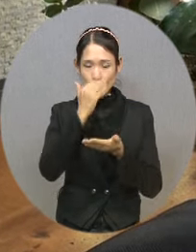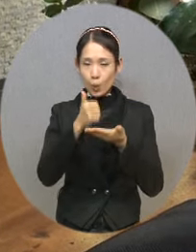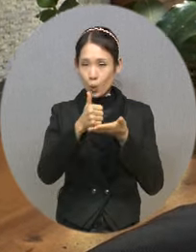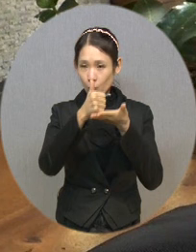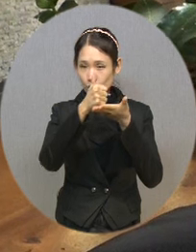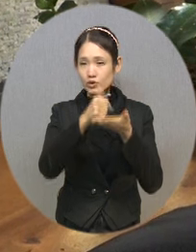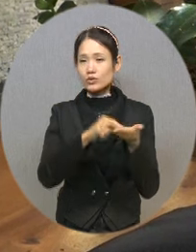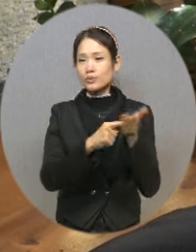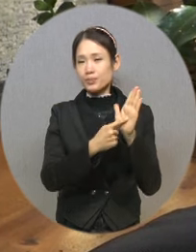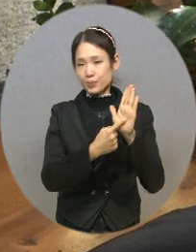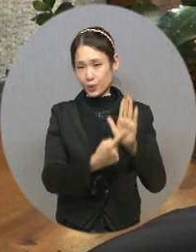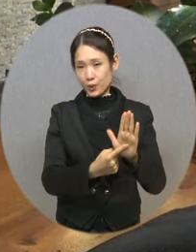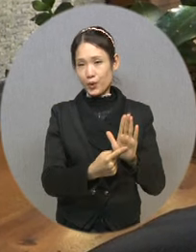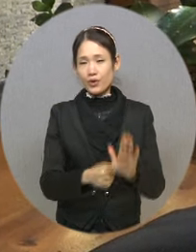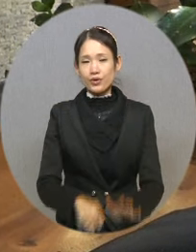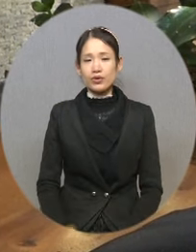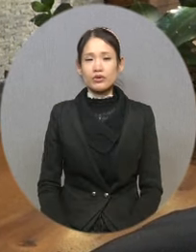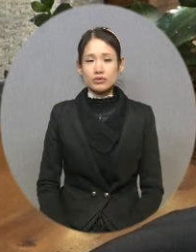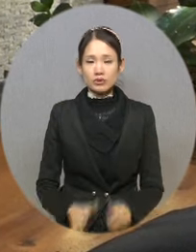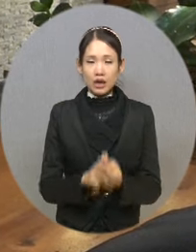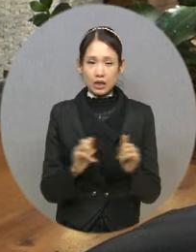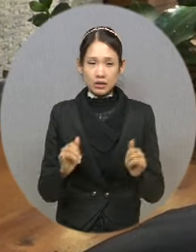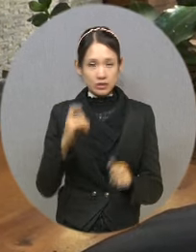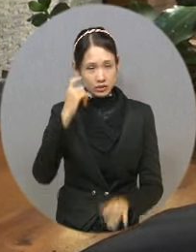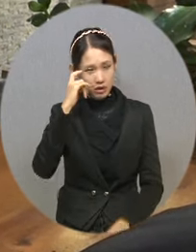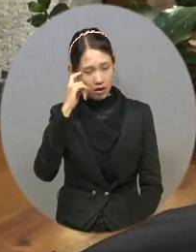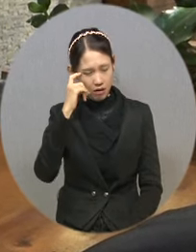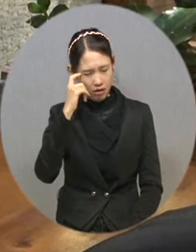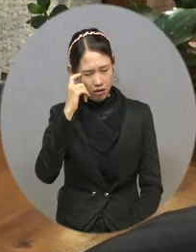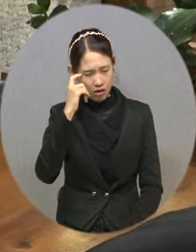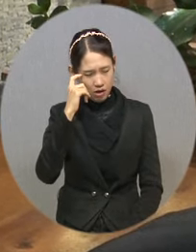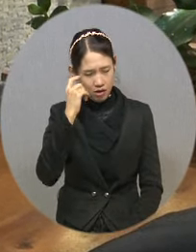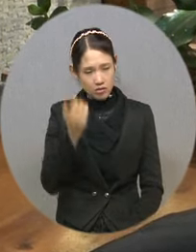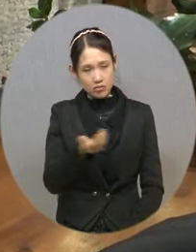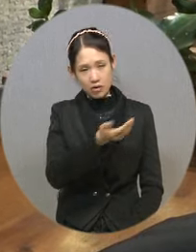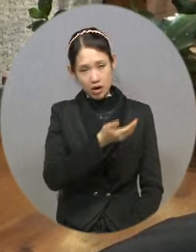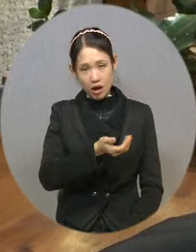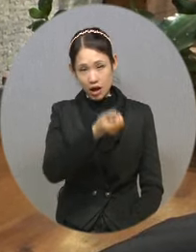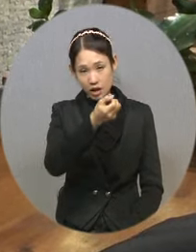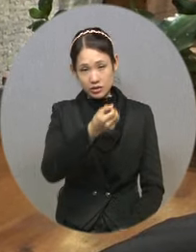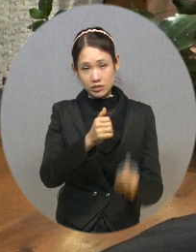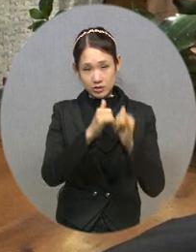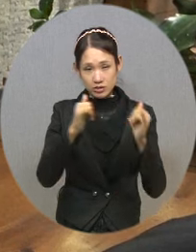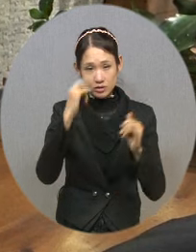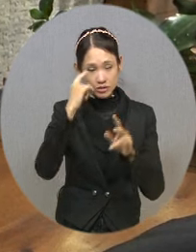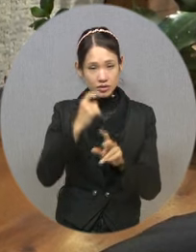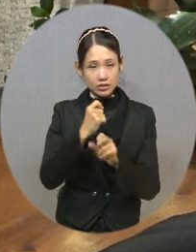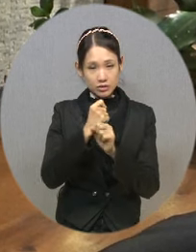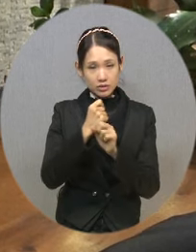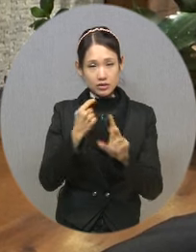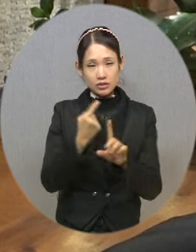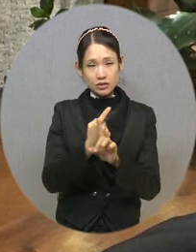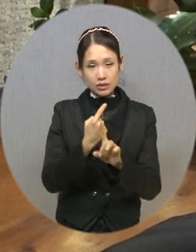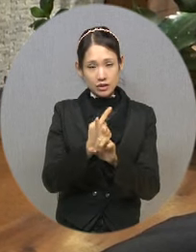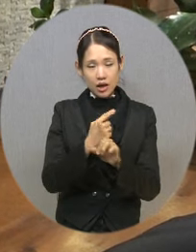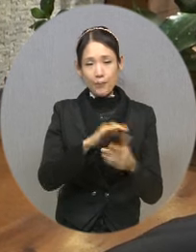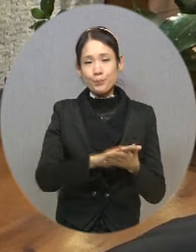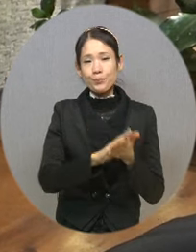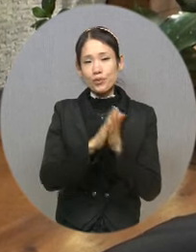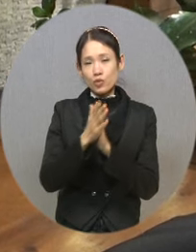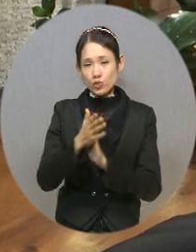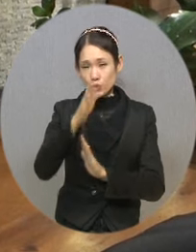표현, 장애인들을 생각하는 사람들의 인식에 대한 변화, 그런 어떤